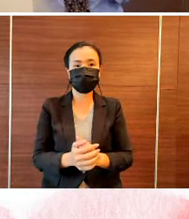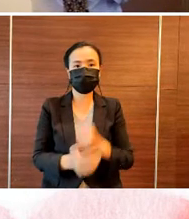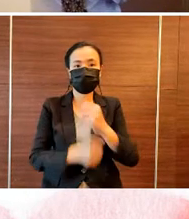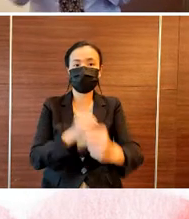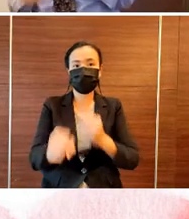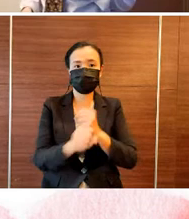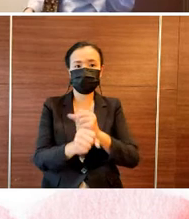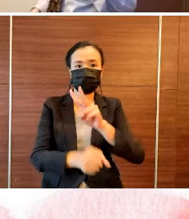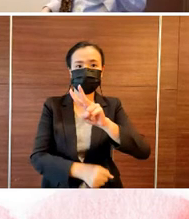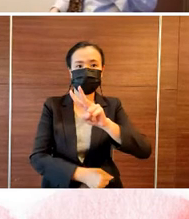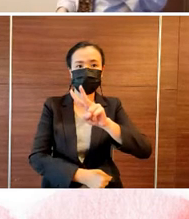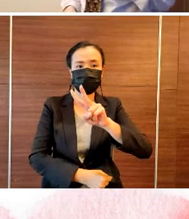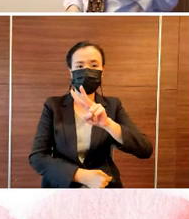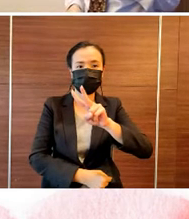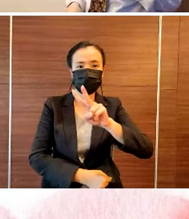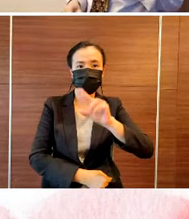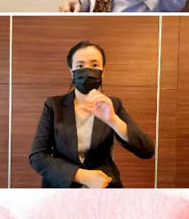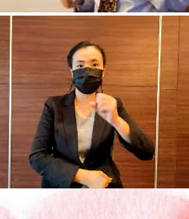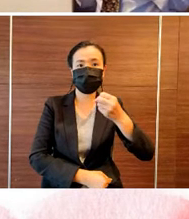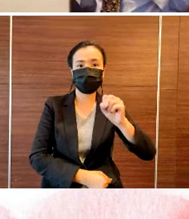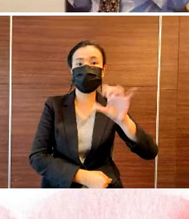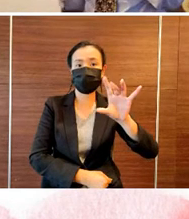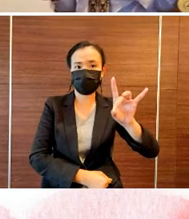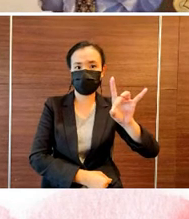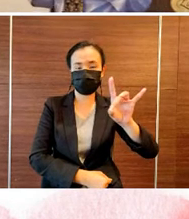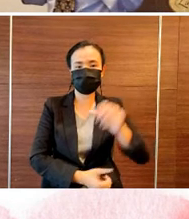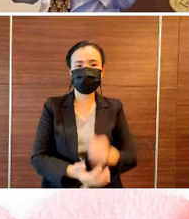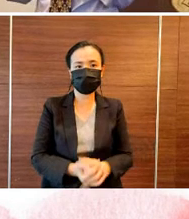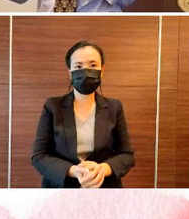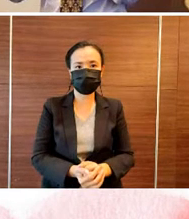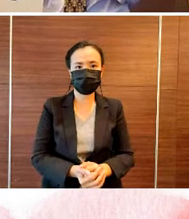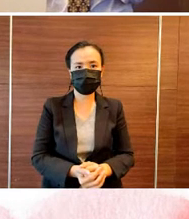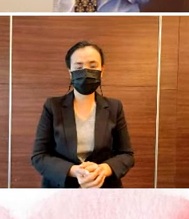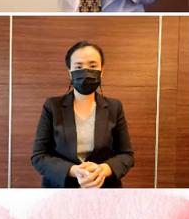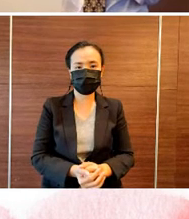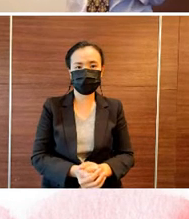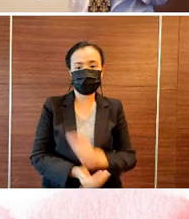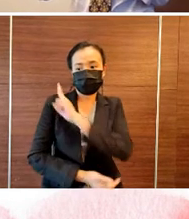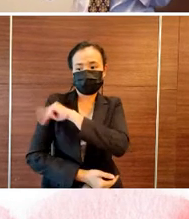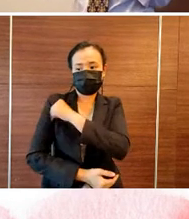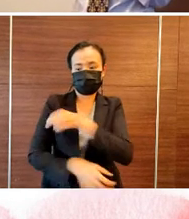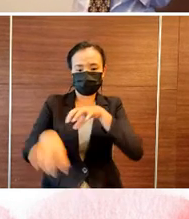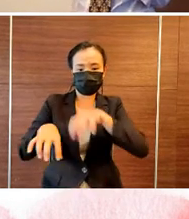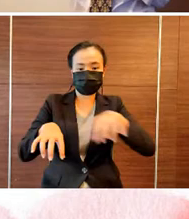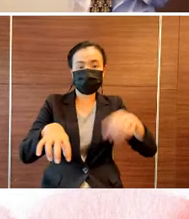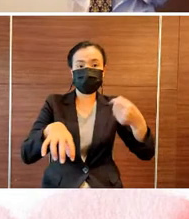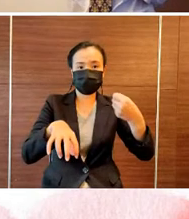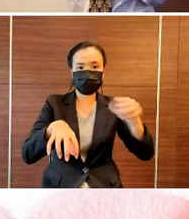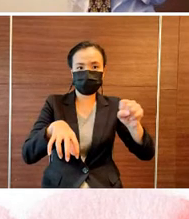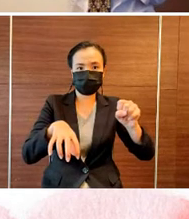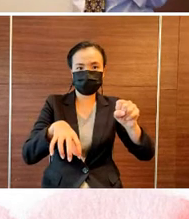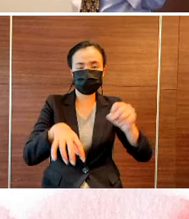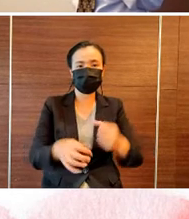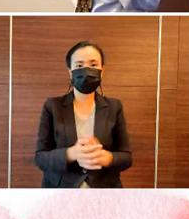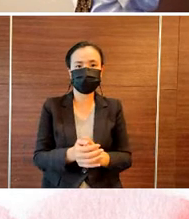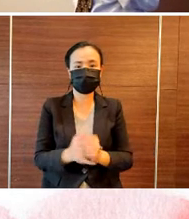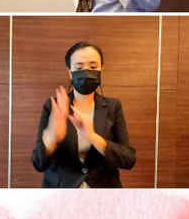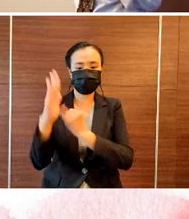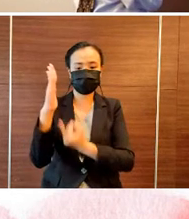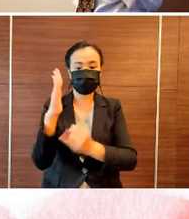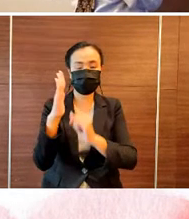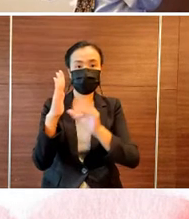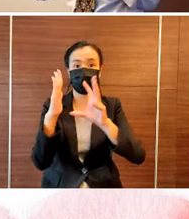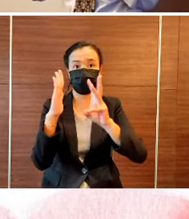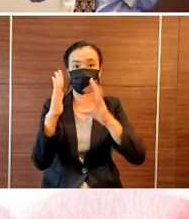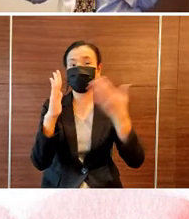ปี2018นะครับนะจะพบว่านะคลินิก10คลินิกนะครับใน6จังหวัดที่